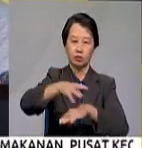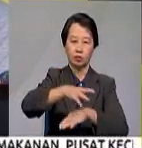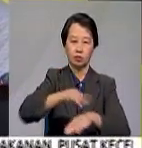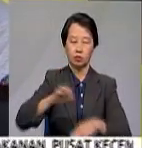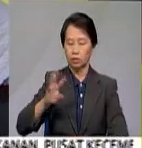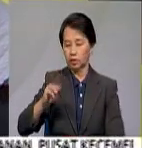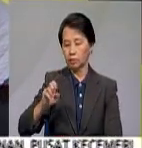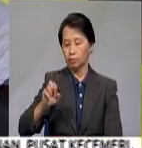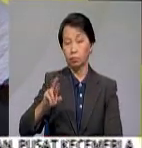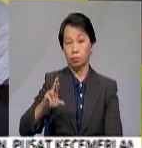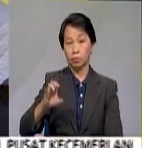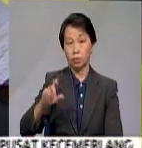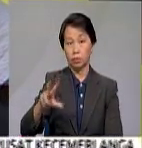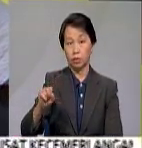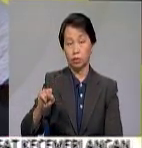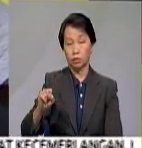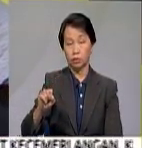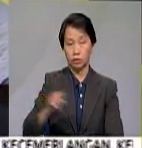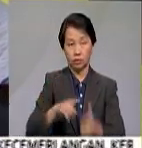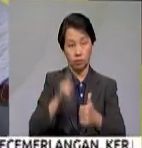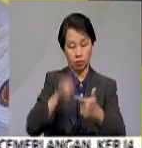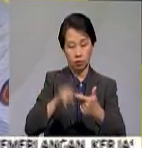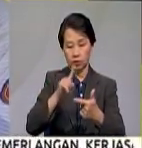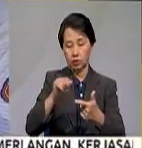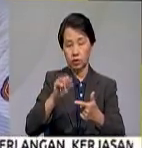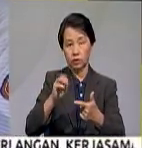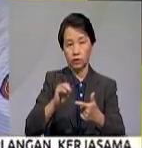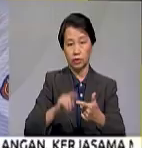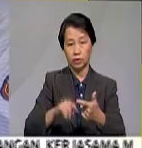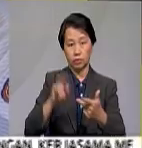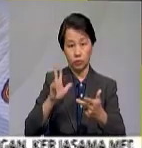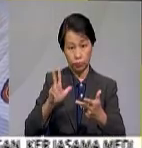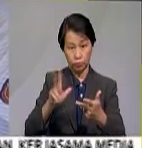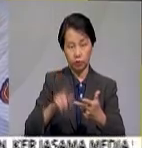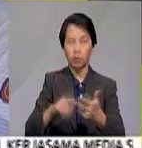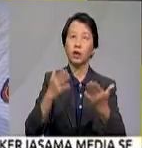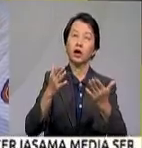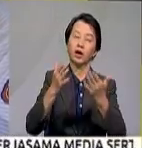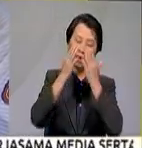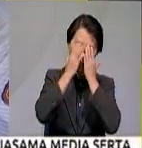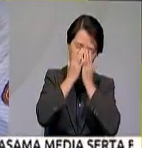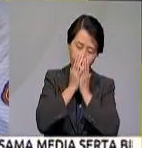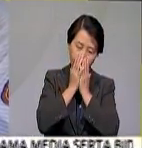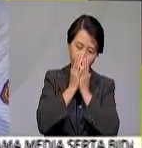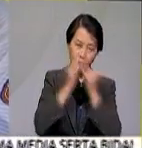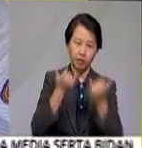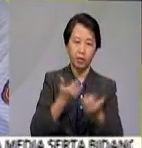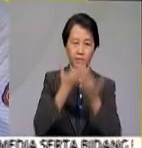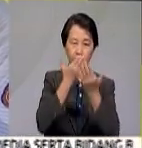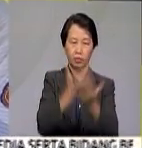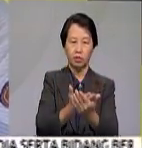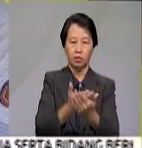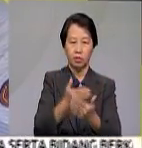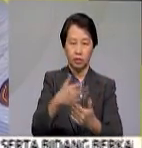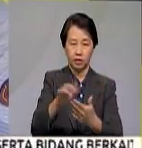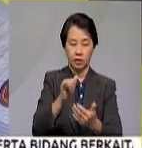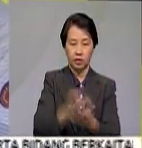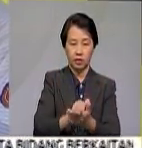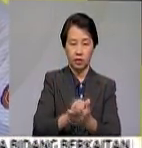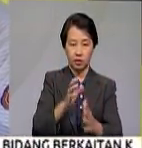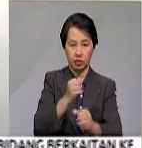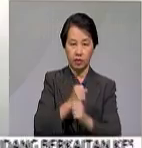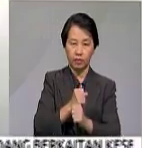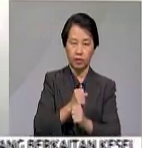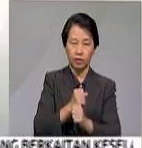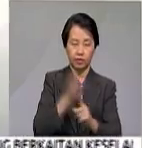Marcus Kuli nombor 1 dengan Zawawi nombor 3. Okay, alhamdulillah kira cadangan plan itu dapat